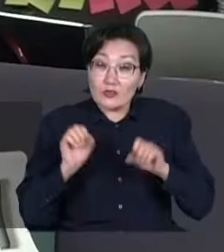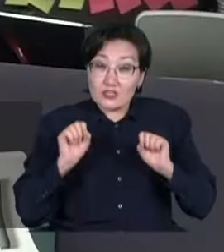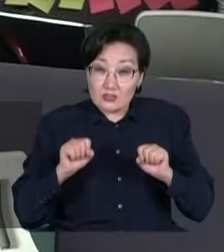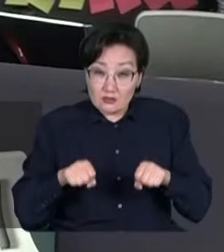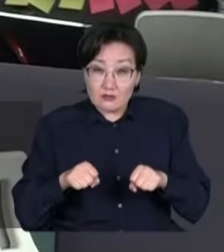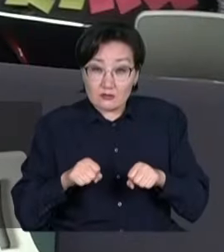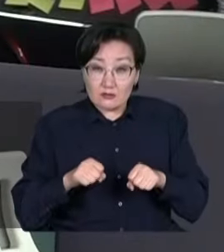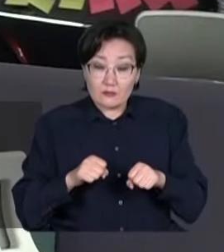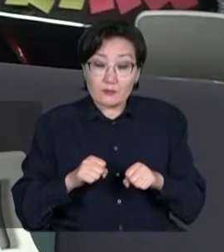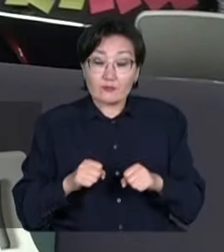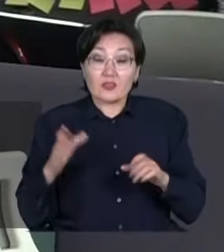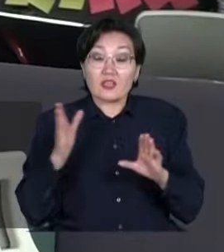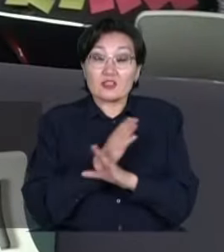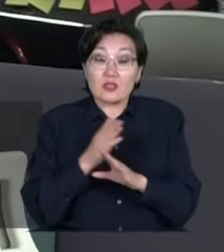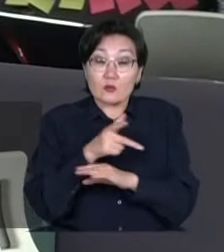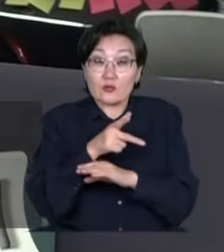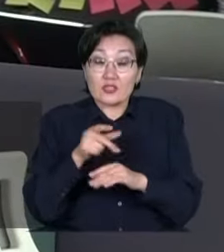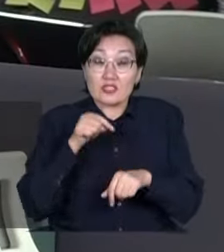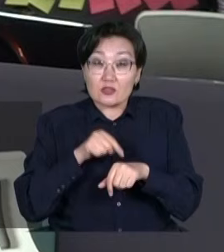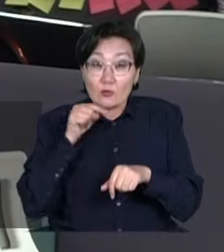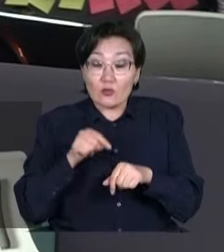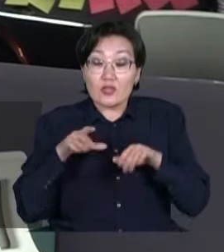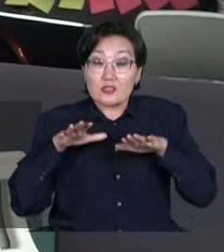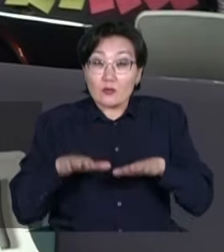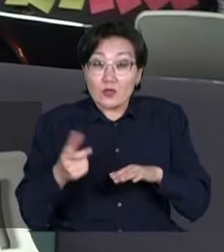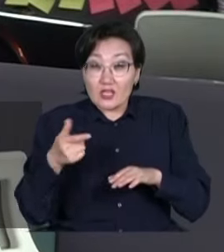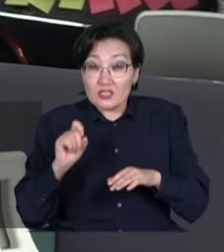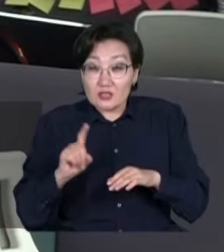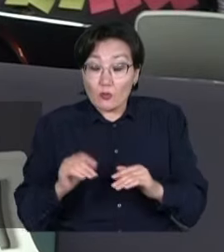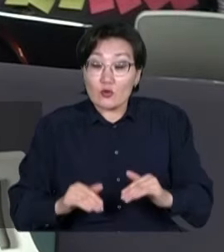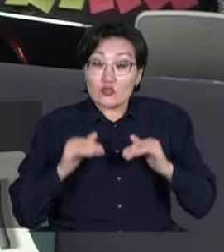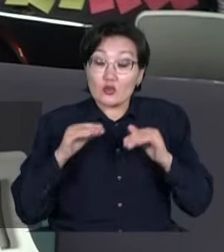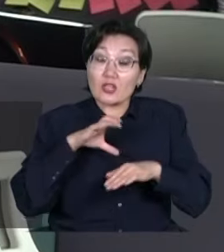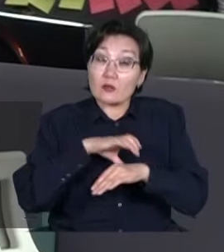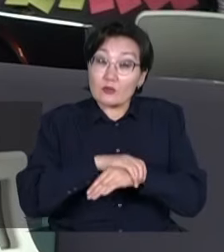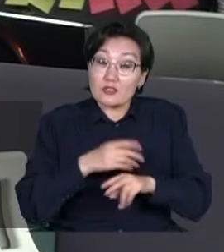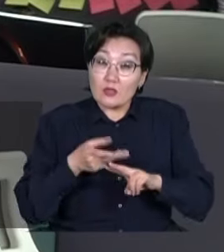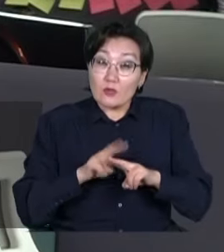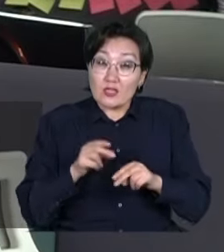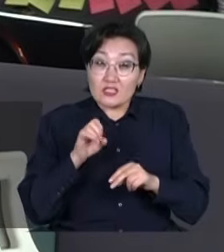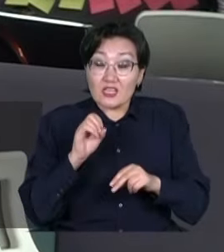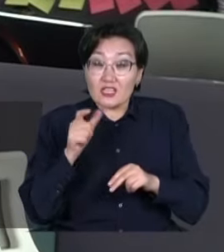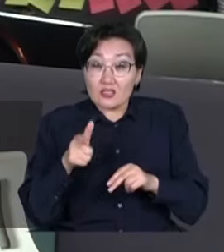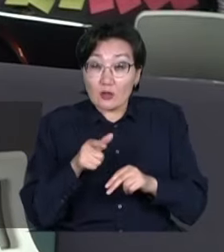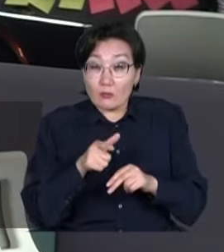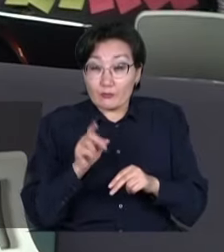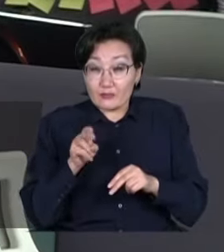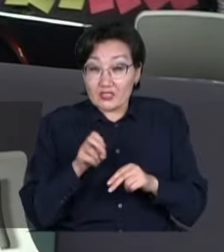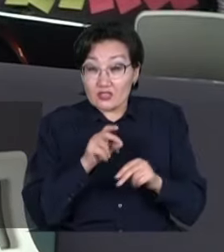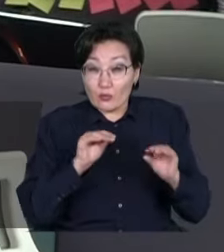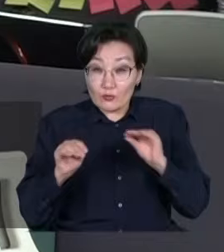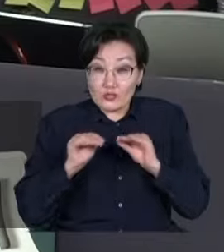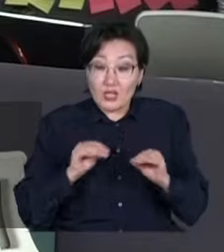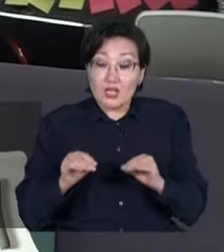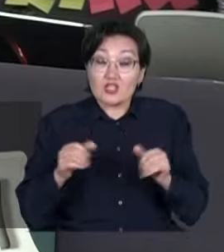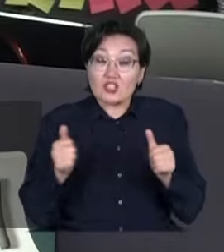отбор? Экосезгек тұрғын орындарында газ концентрациясының жоғарылауын анықтайды. Бұл ретте сергек аппараттық бағдарламалық жүйелері